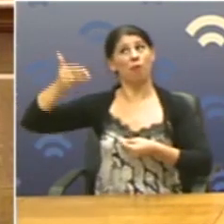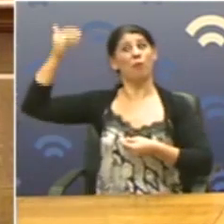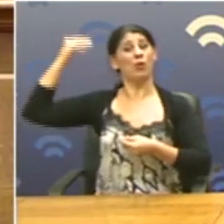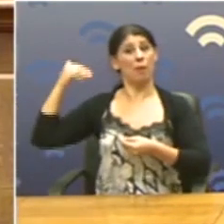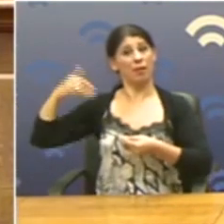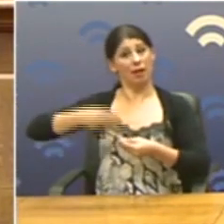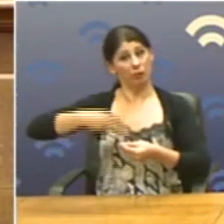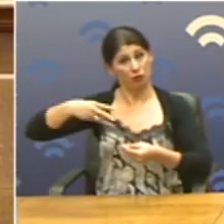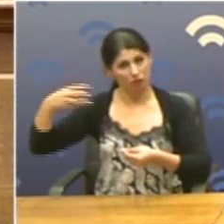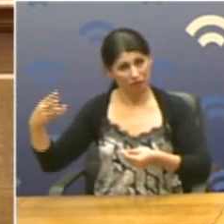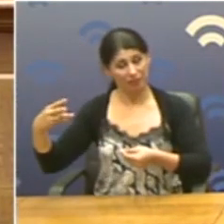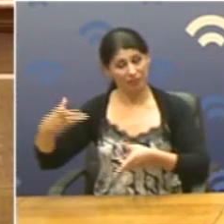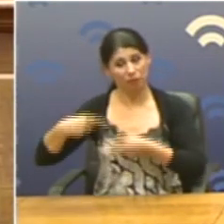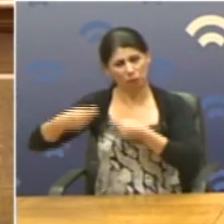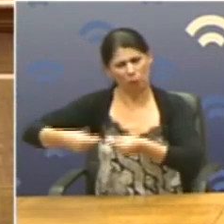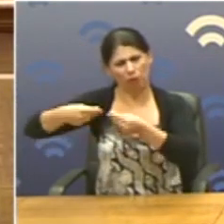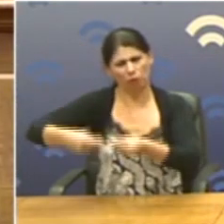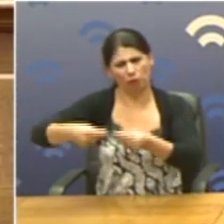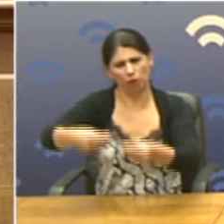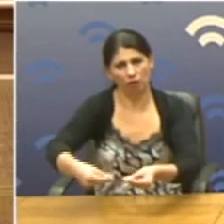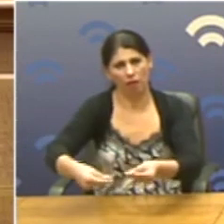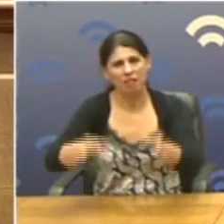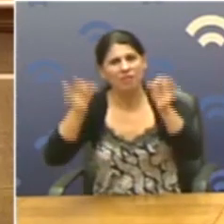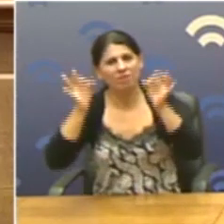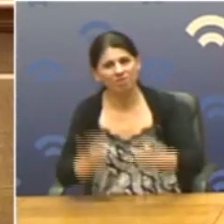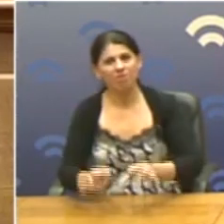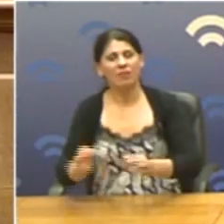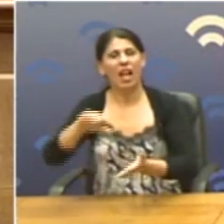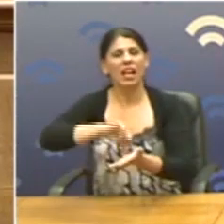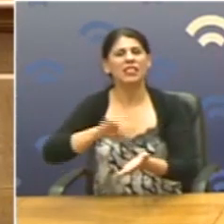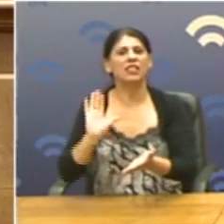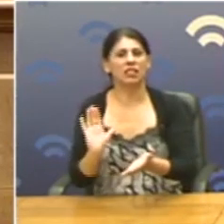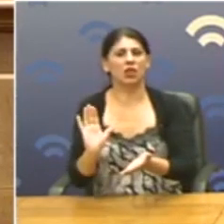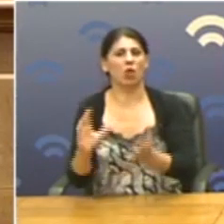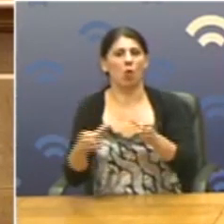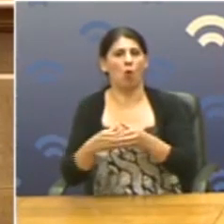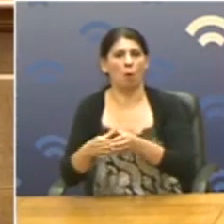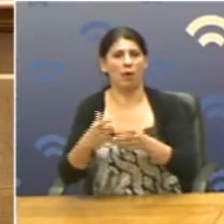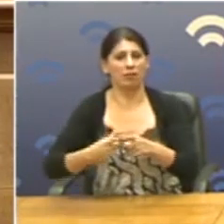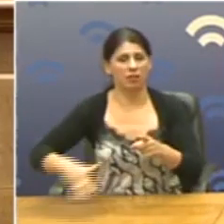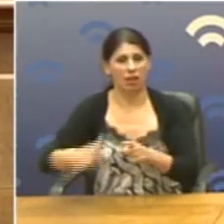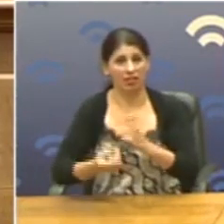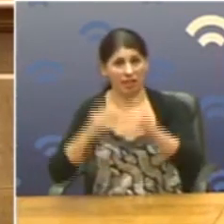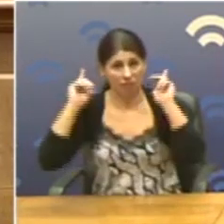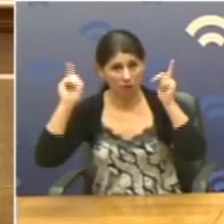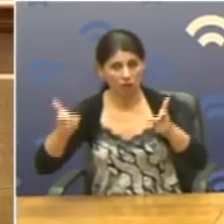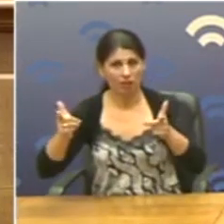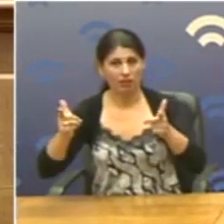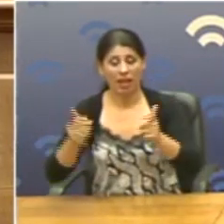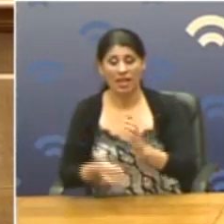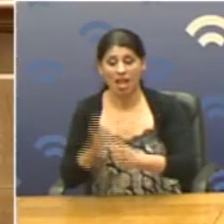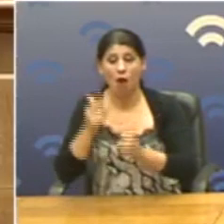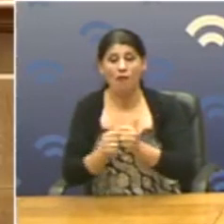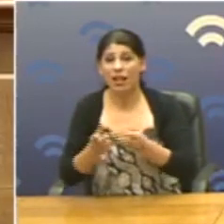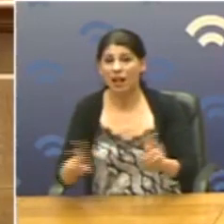αυτού και την οποία ως κλασικό νεοφιλελεύθερο αστικό κόμμα της χώρας η Νέα Δημοκρατία επεκτείνει, θέλει να